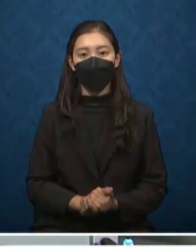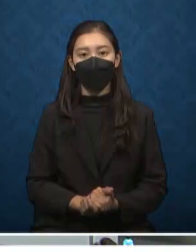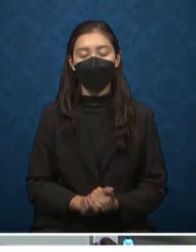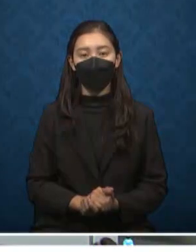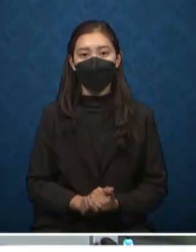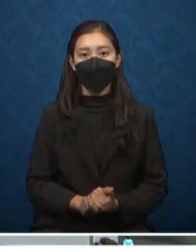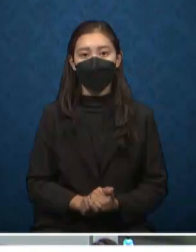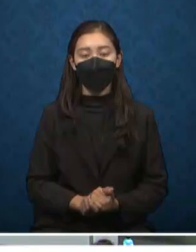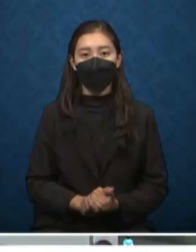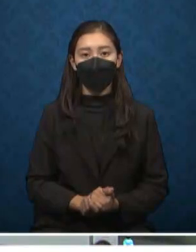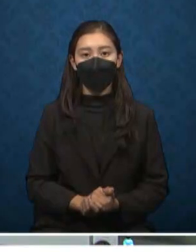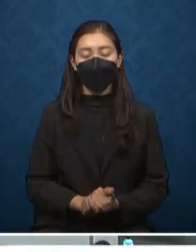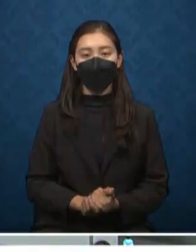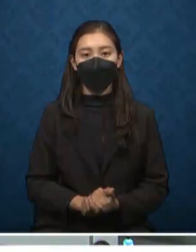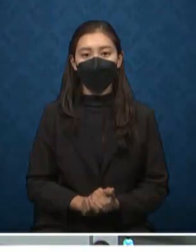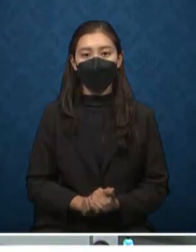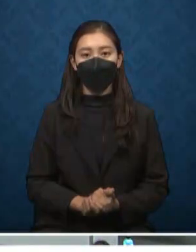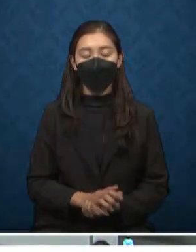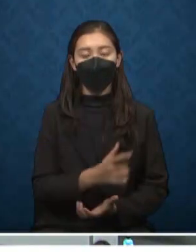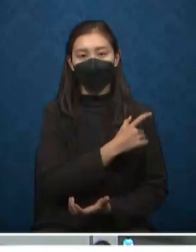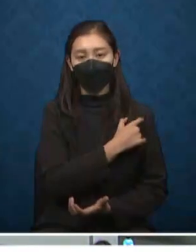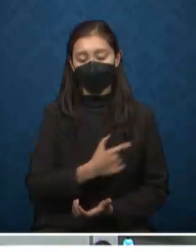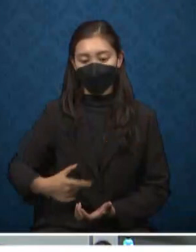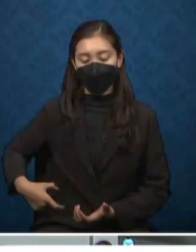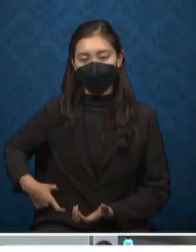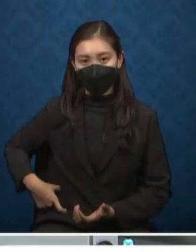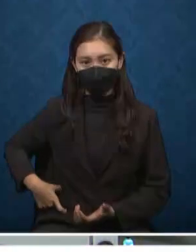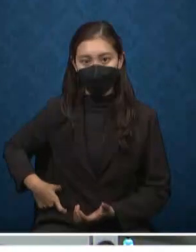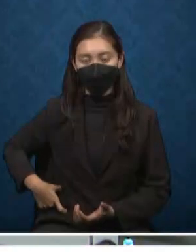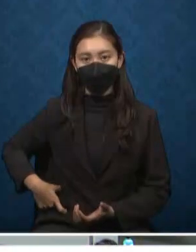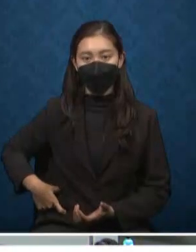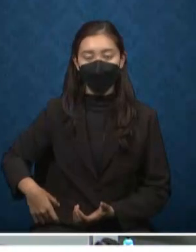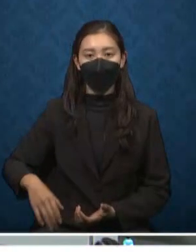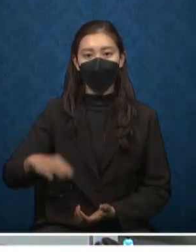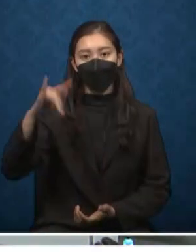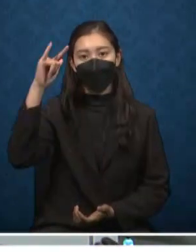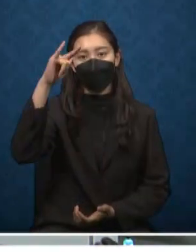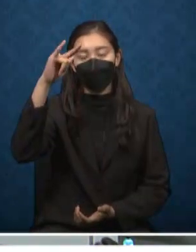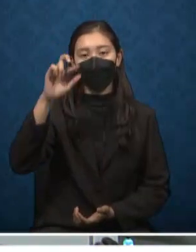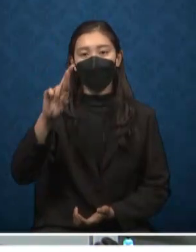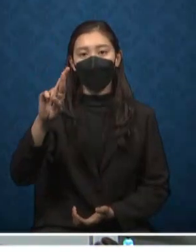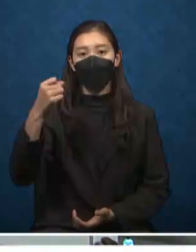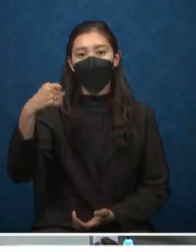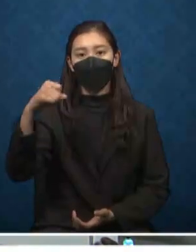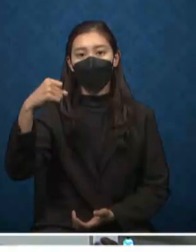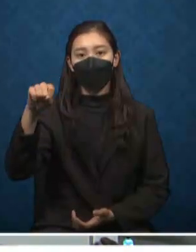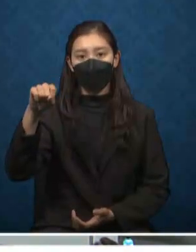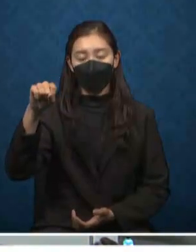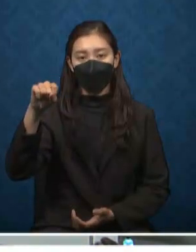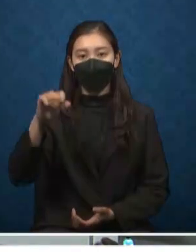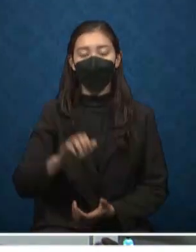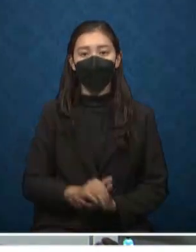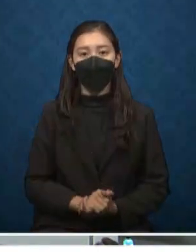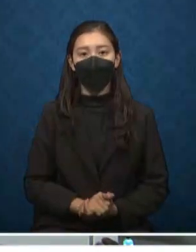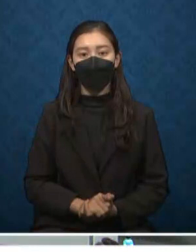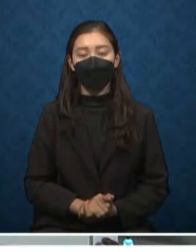พระบาทสมเด็จพระประเมนทรารามาธิบดีศรีสินทรมหาวชิราลงกรณ์พระวชิรเกล้